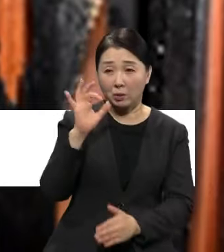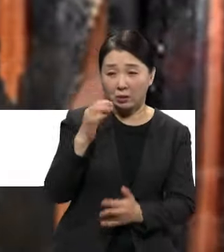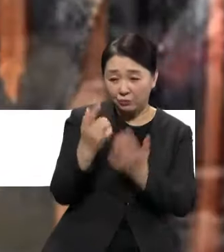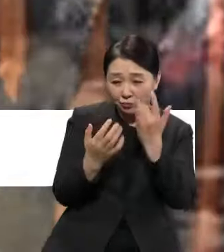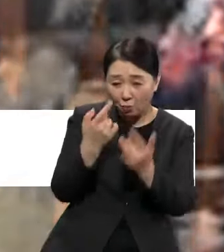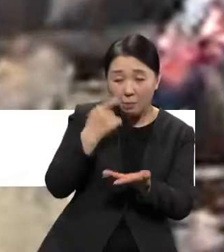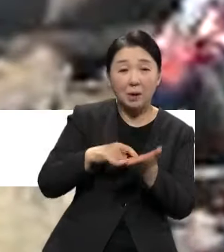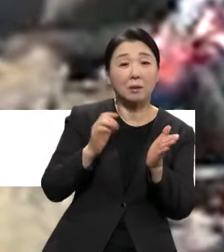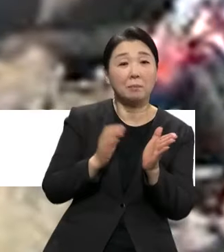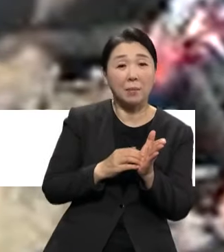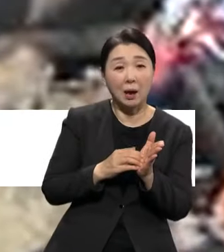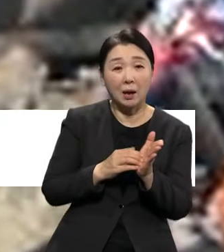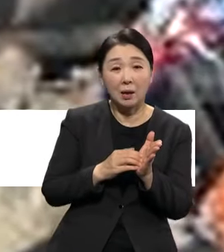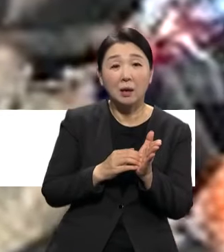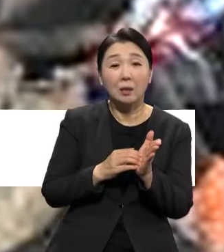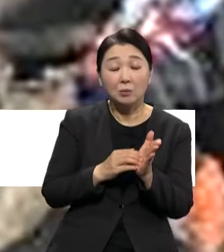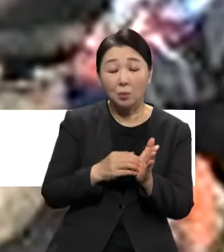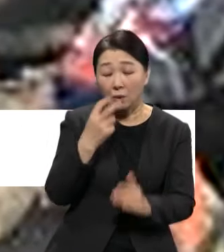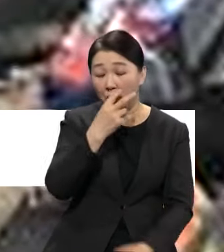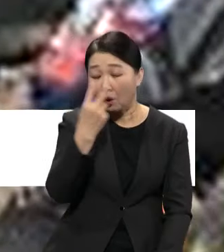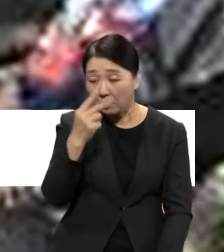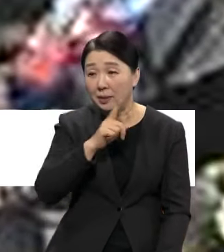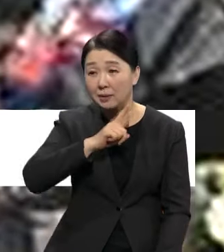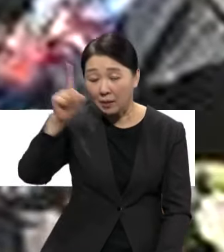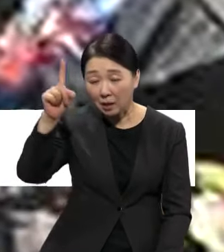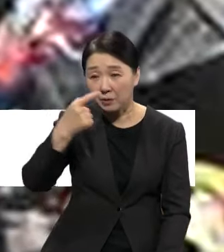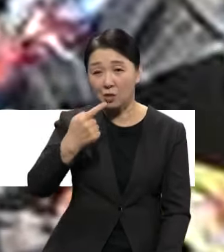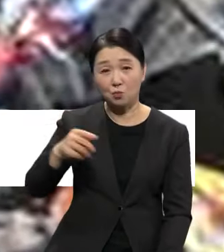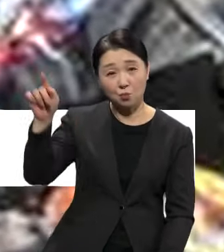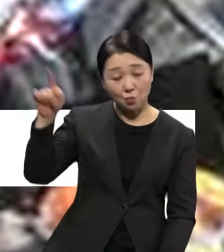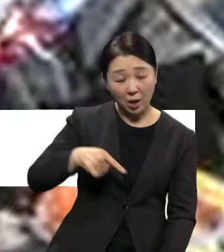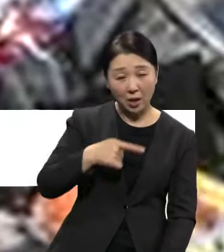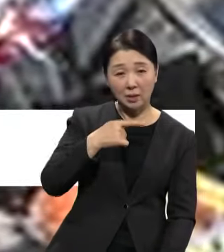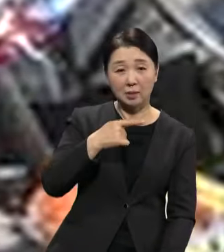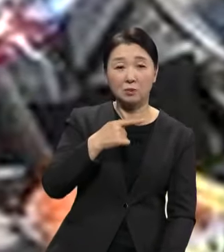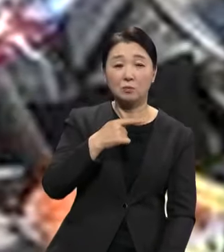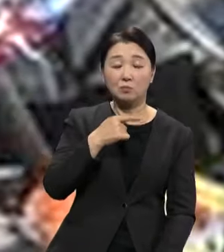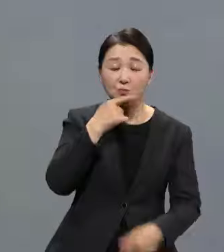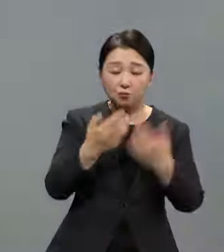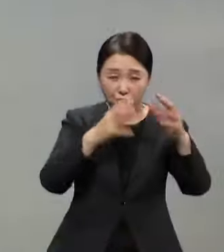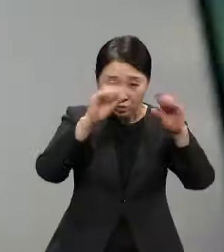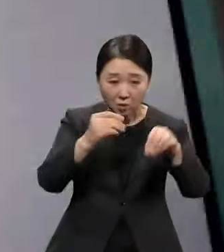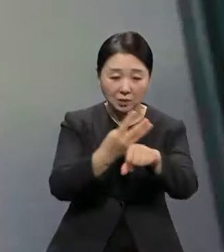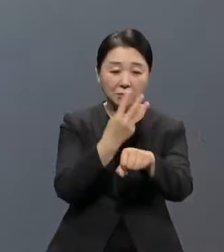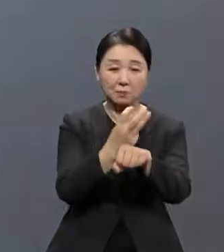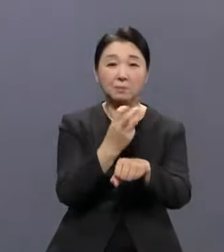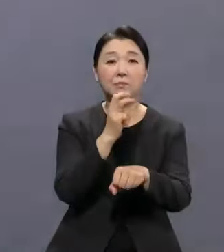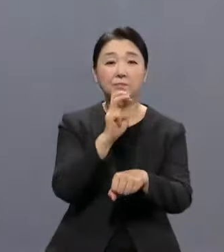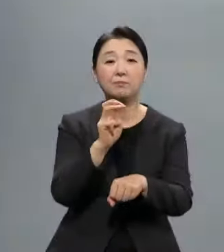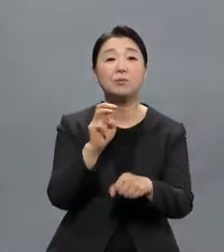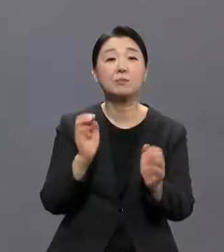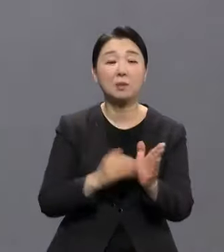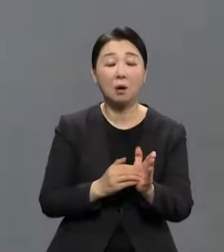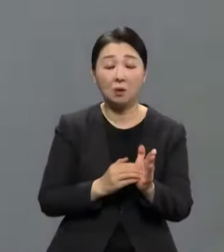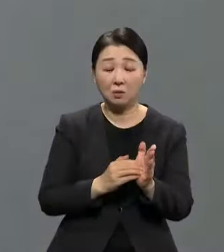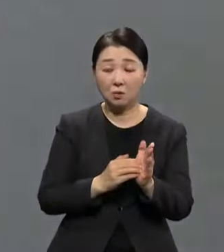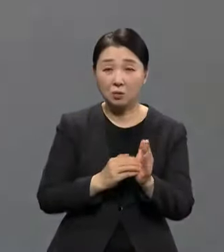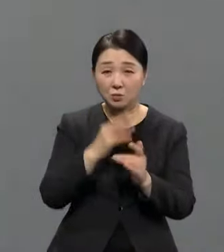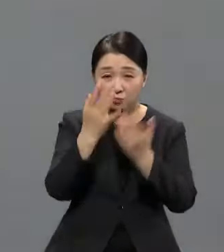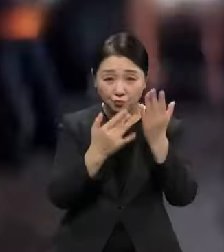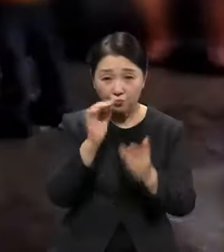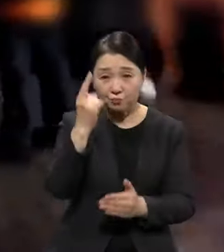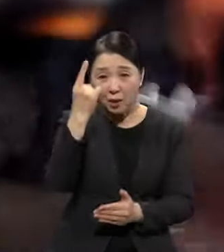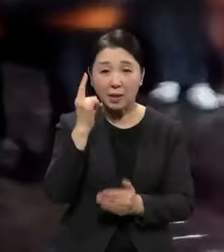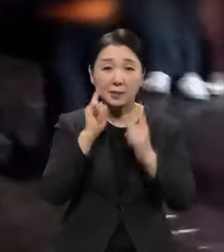발견했고 경비 노동자의 신고로 소방당국이 출동해 30분 만에 불은 껐습니다이 불로 다친 사람은 없었지만